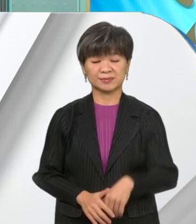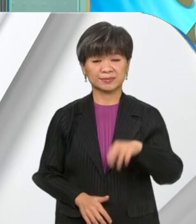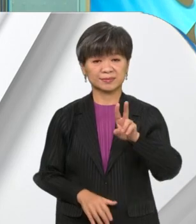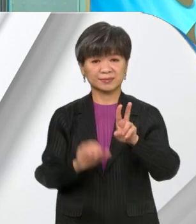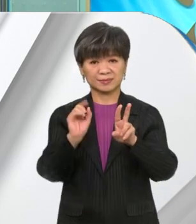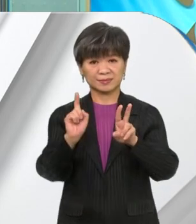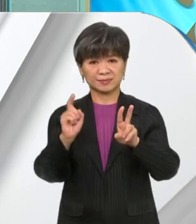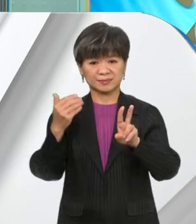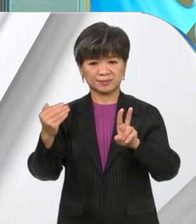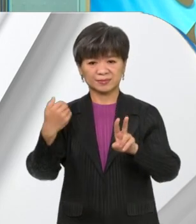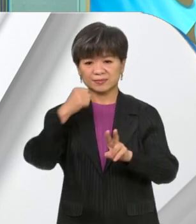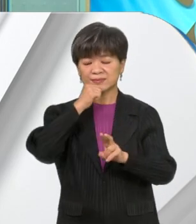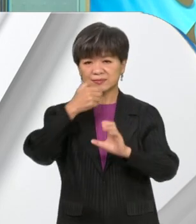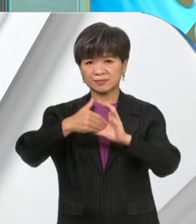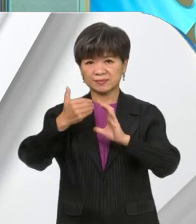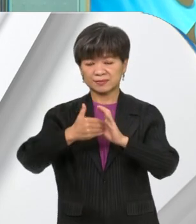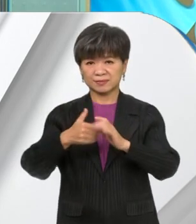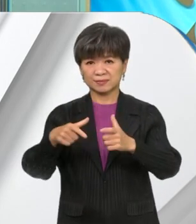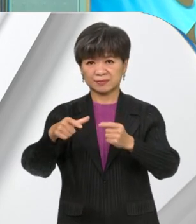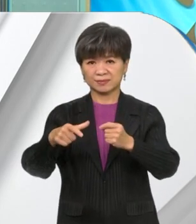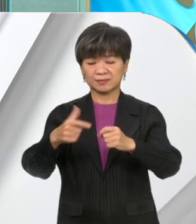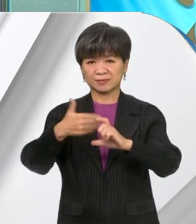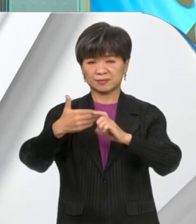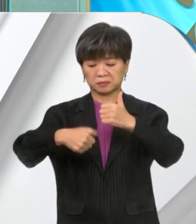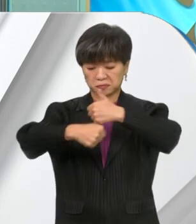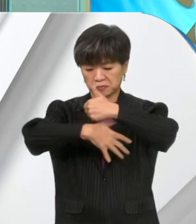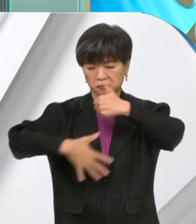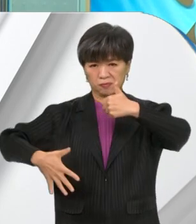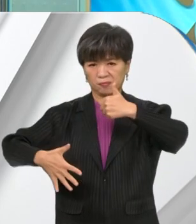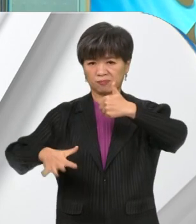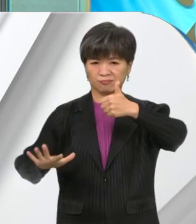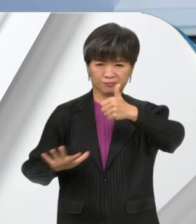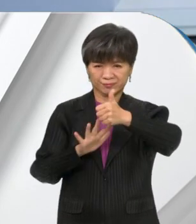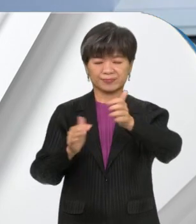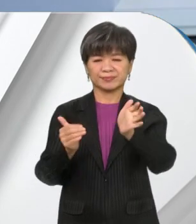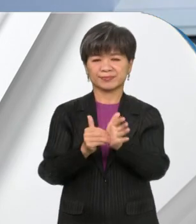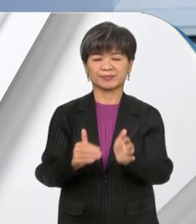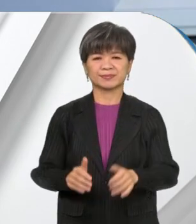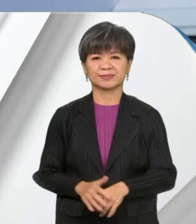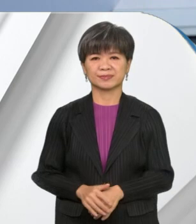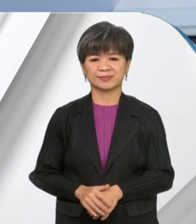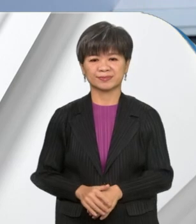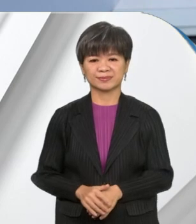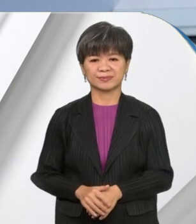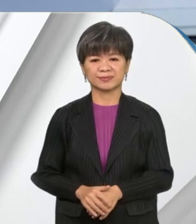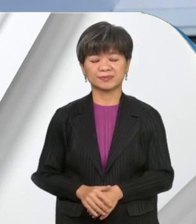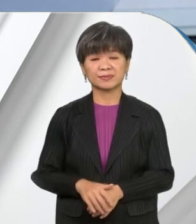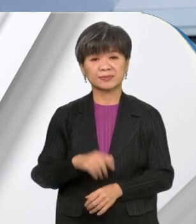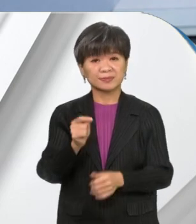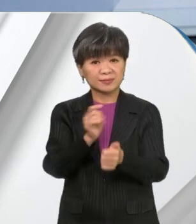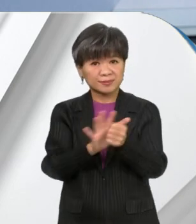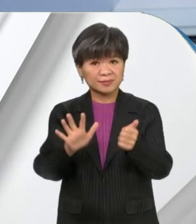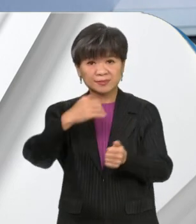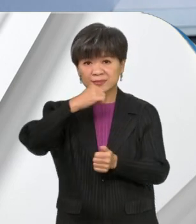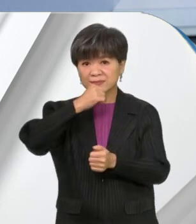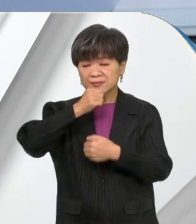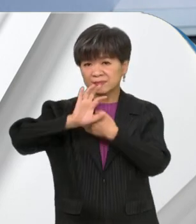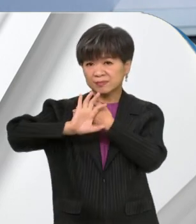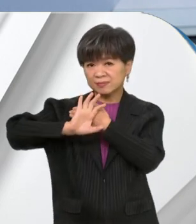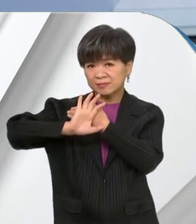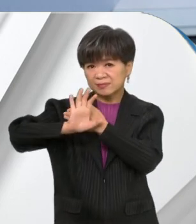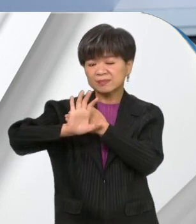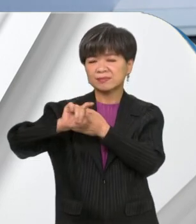2019年，葫芦台每度公共视团界体制下成立的。 其实，在台湾的其他语